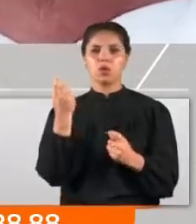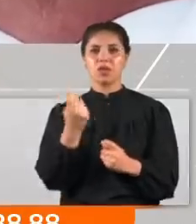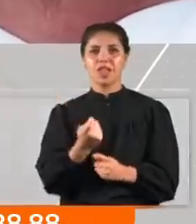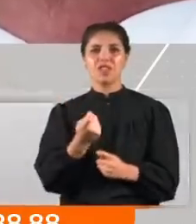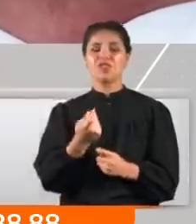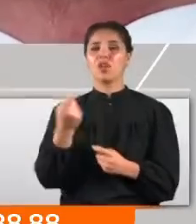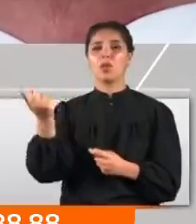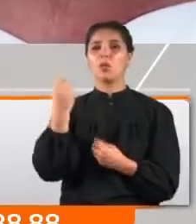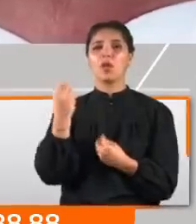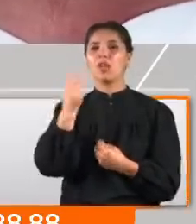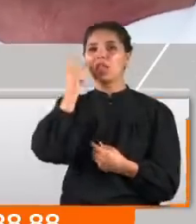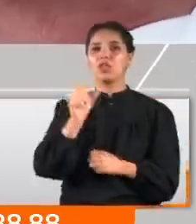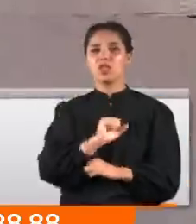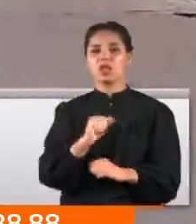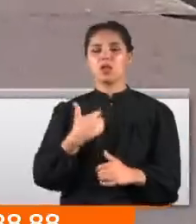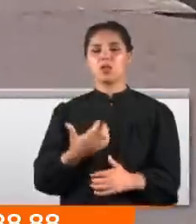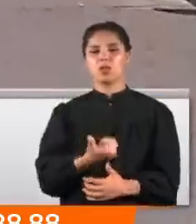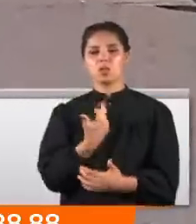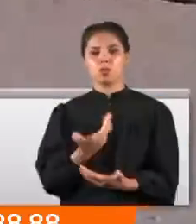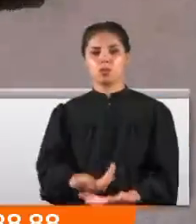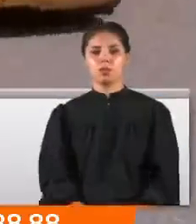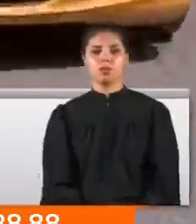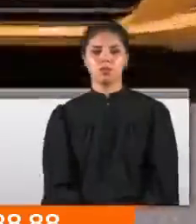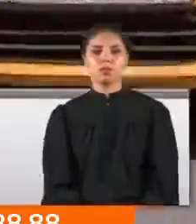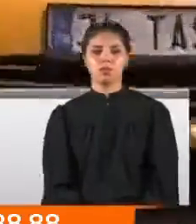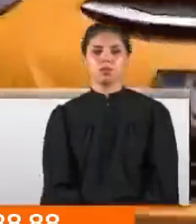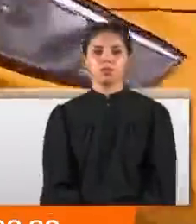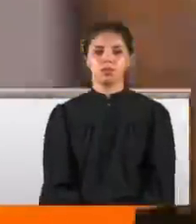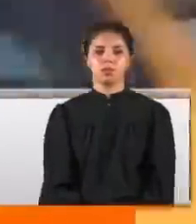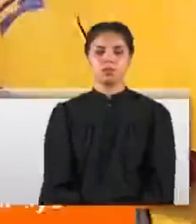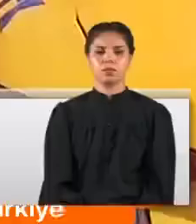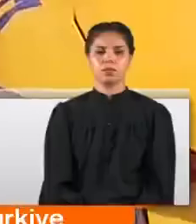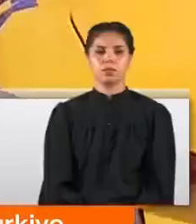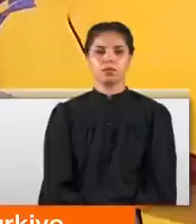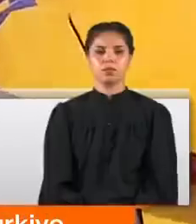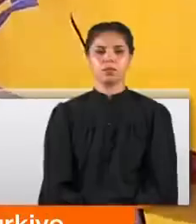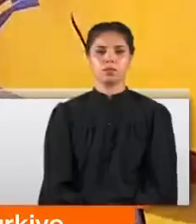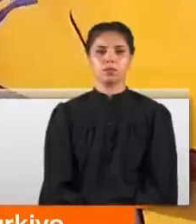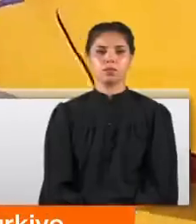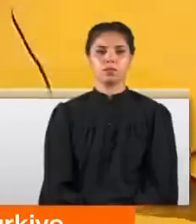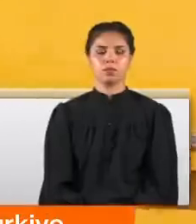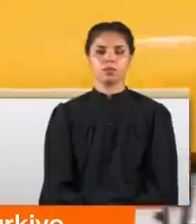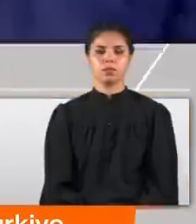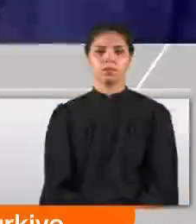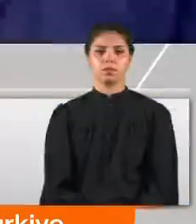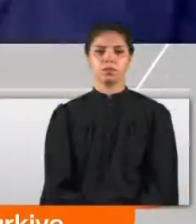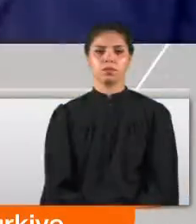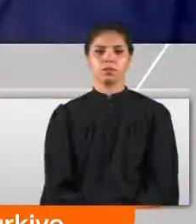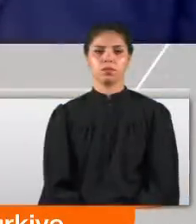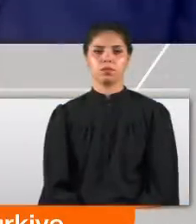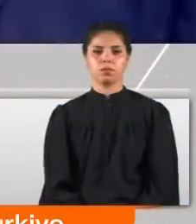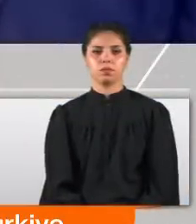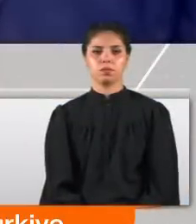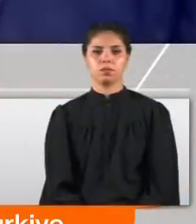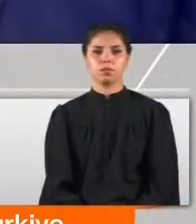yapan kişilere yansıyor. Bu da bizi üzüyor. %200 yapılmış olsaydı o zaman da yolcu kaybınız olmayacak mıydı? Gerçek şimdi bu zamanda hakiki